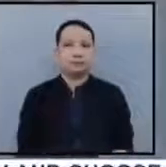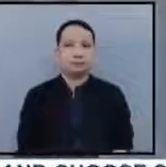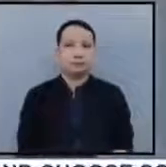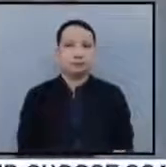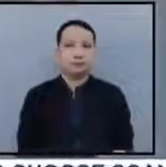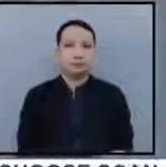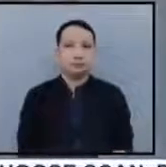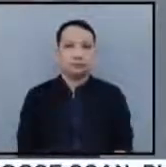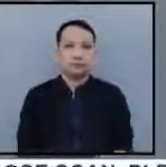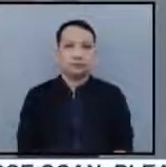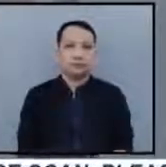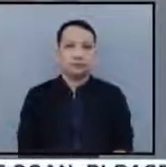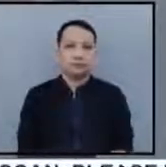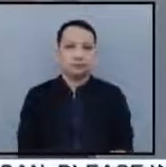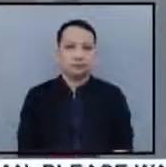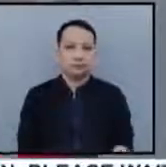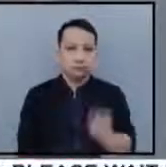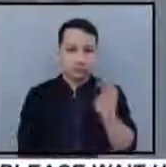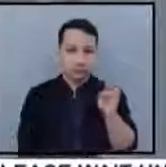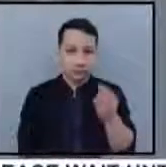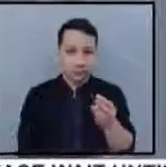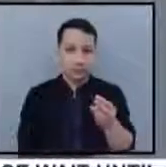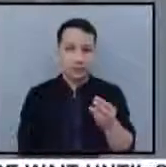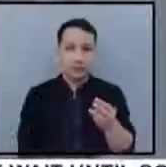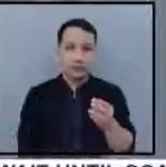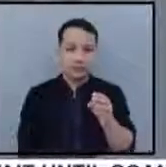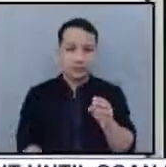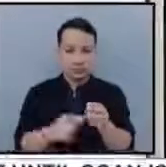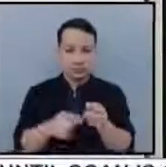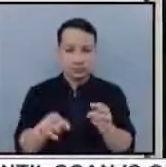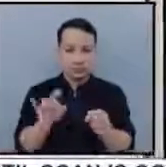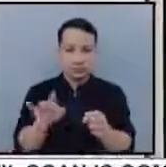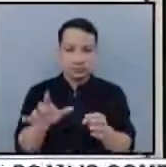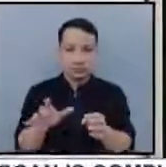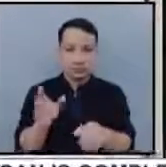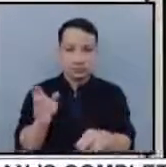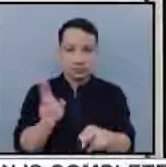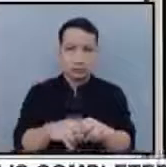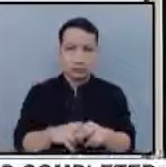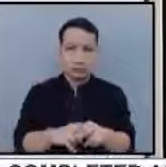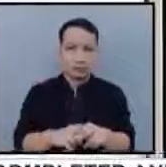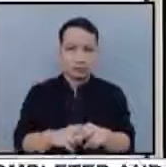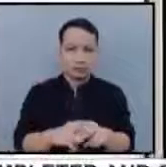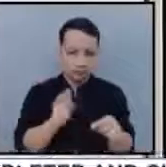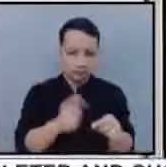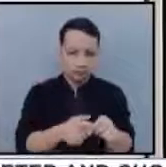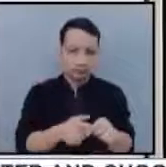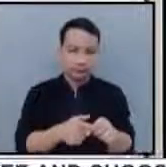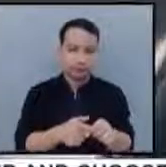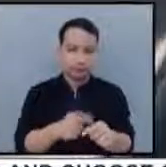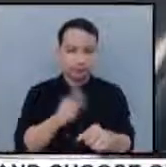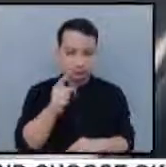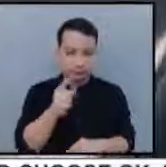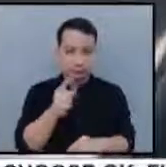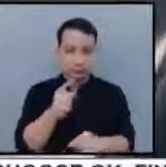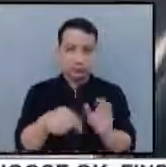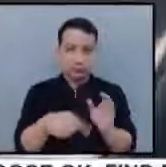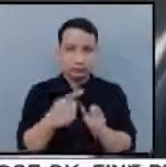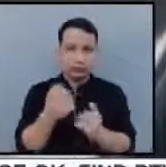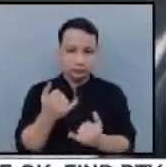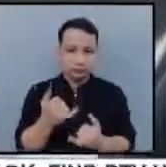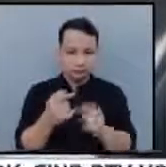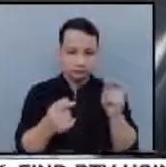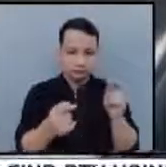6 pesos and 85 centavos ang nadagdag sa presyo ng diesel kada litro umpisa ngayong Martes.